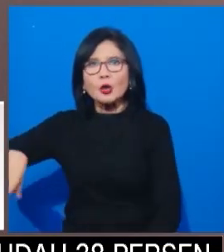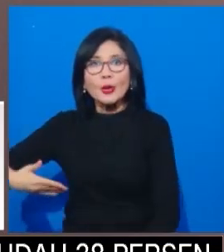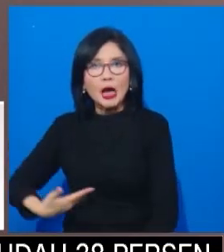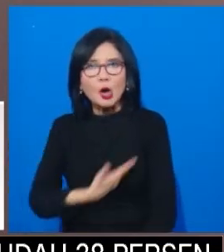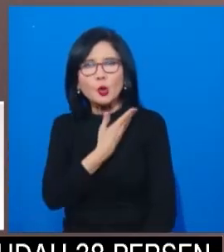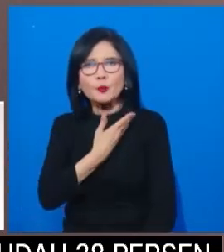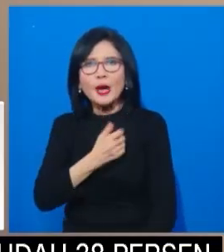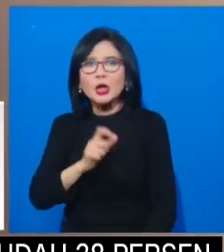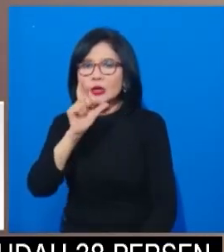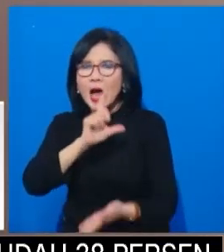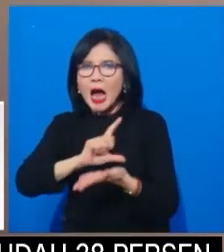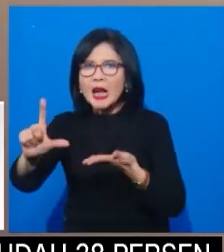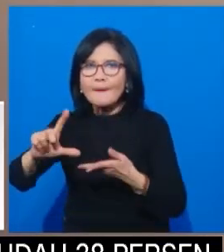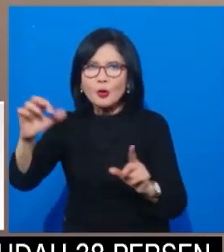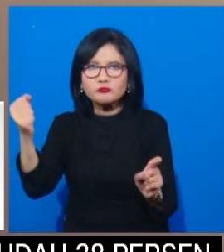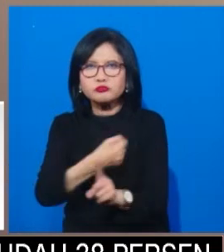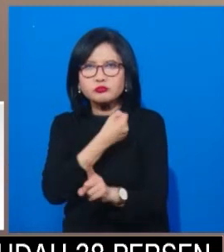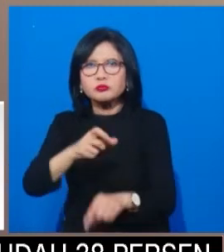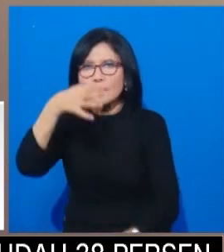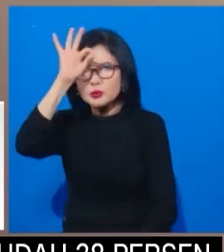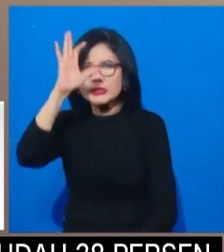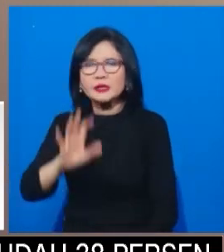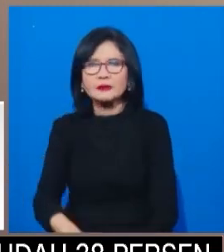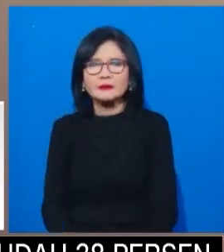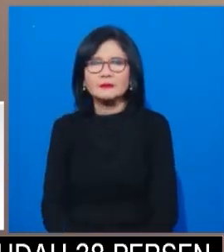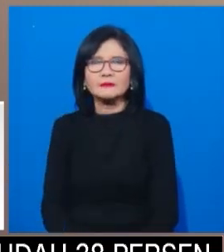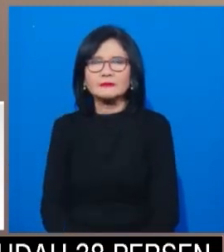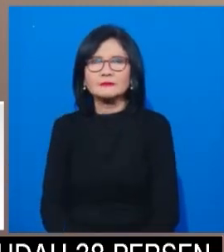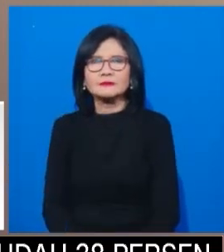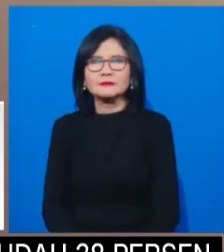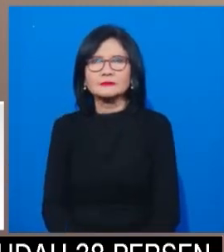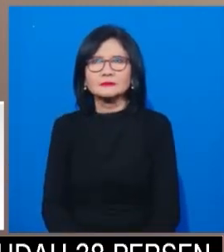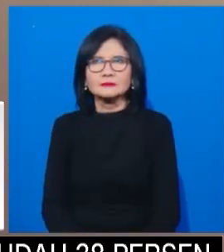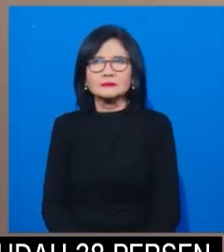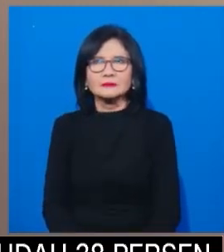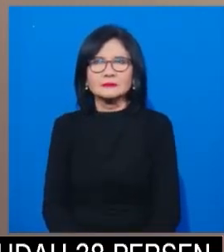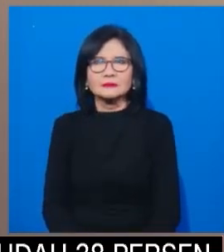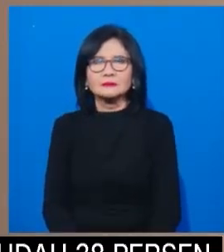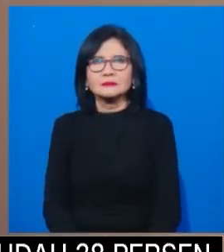sudah melaporkan kasus penganiayaan ini ke polisi. Ajis Halid, Kota Gorontalo.